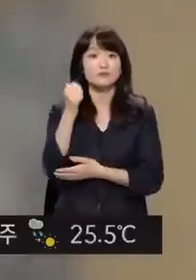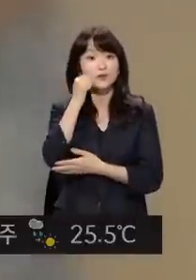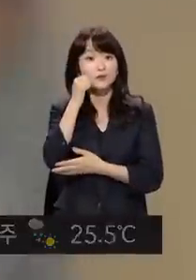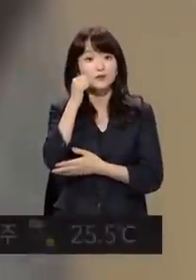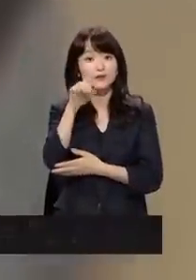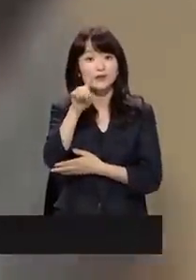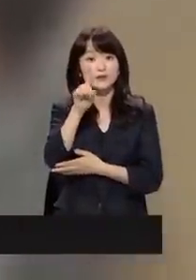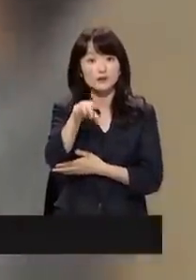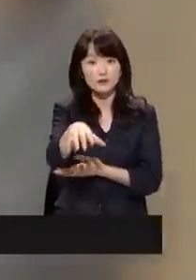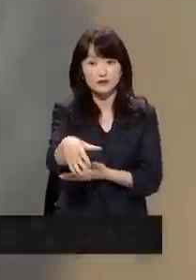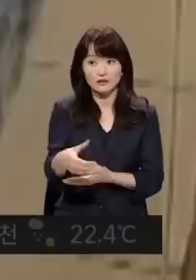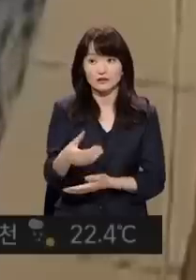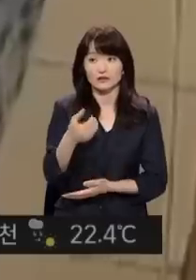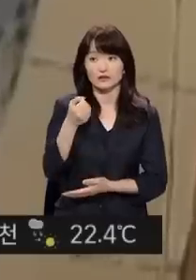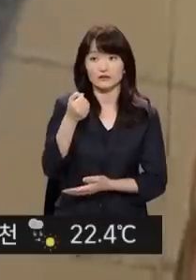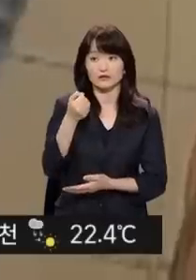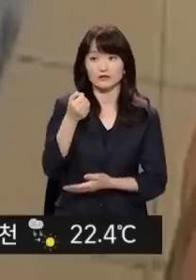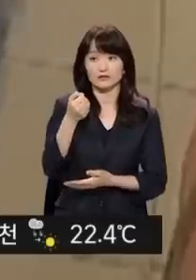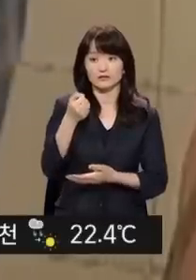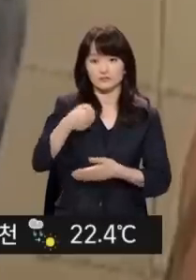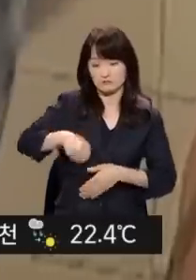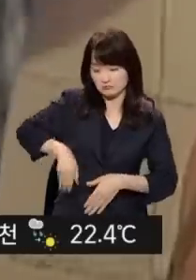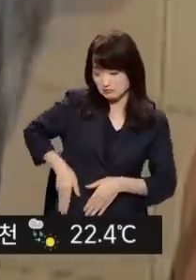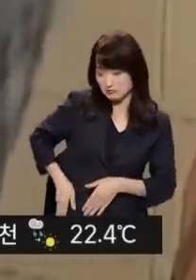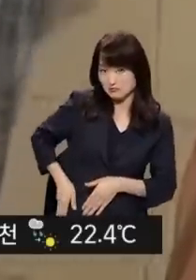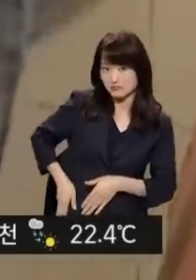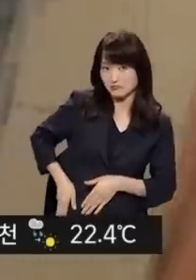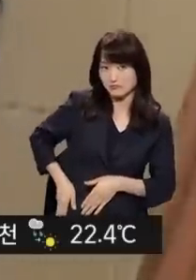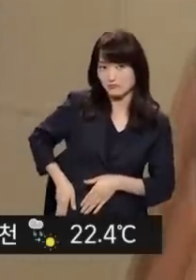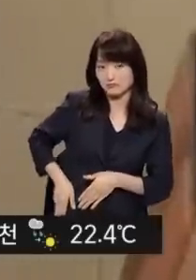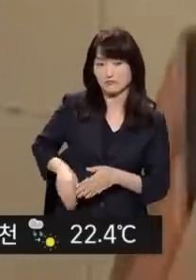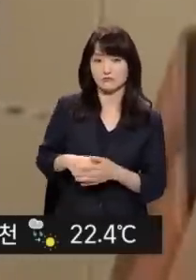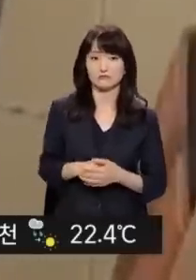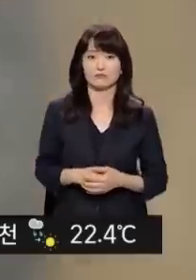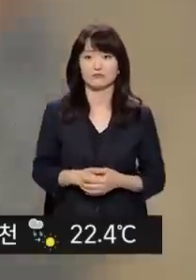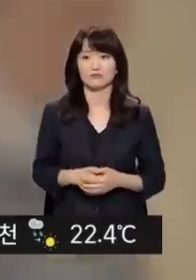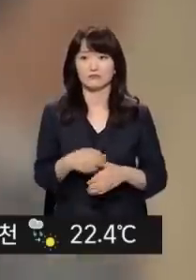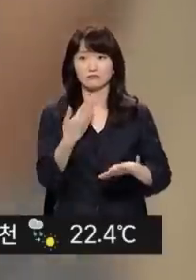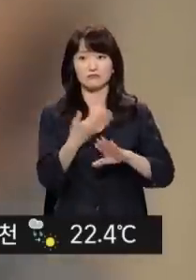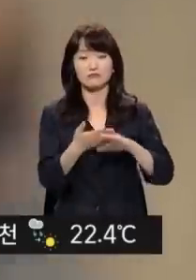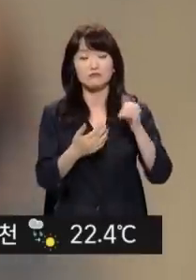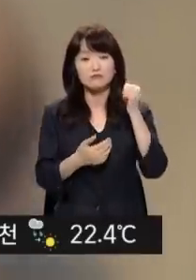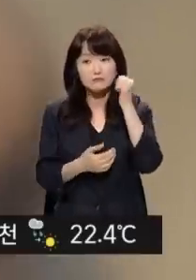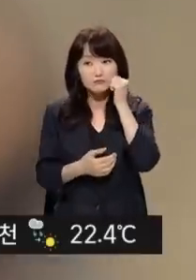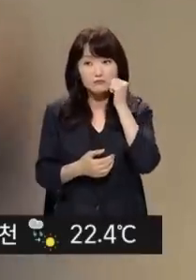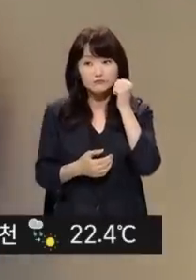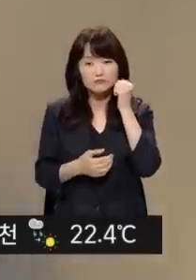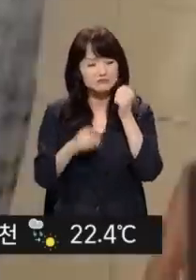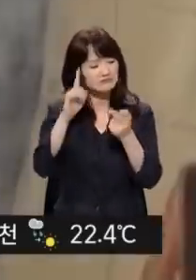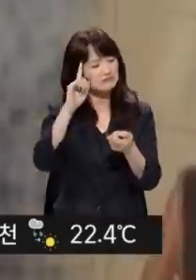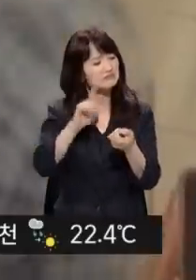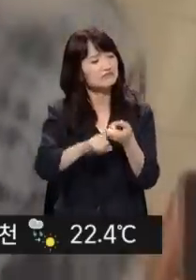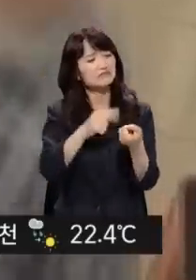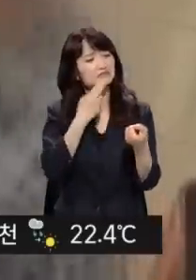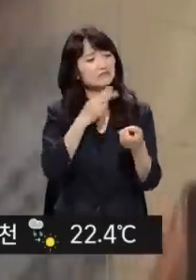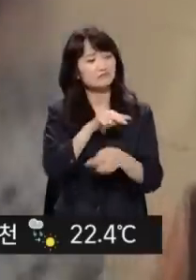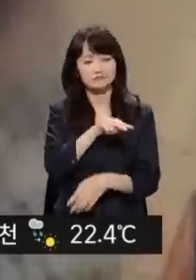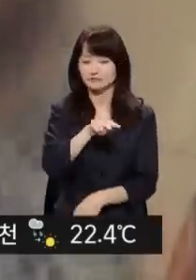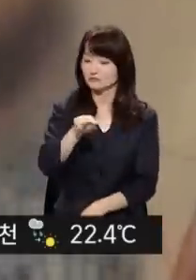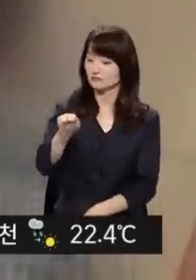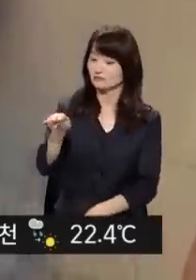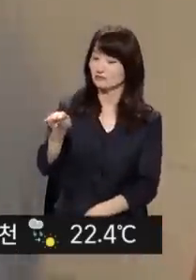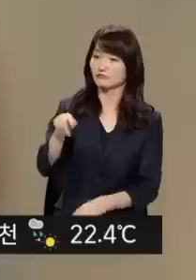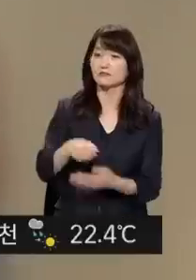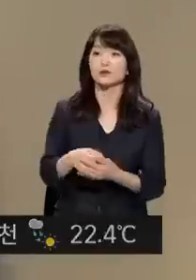한 개 집어 들더니 집어 들더니 인마의 포켓 자 다른 과자는 그냥 관심이 없는지 보더니